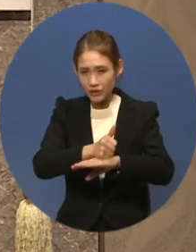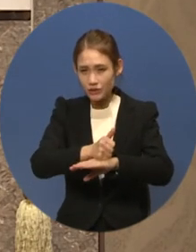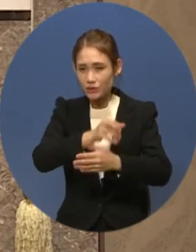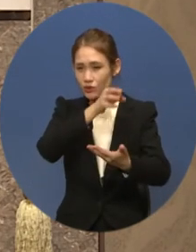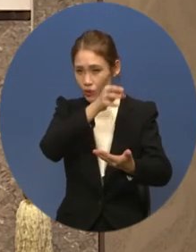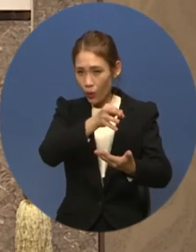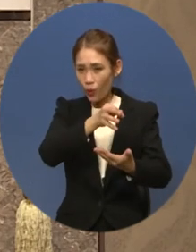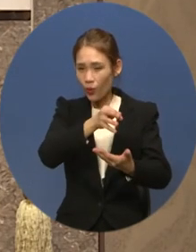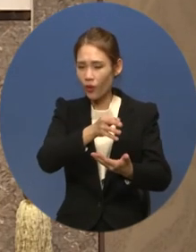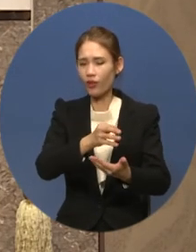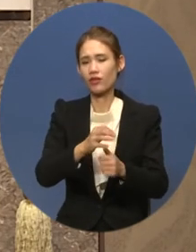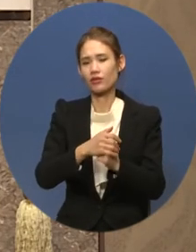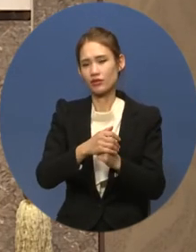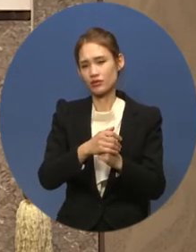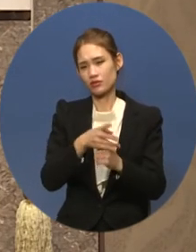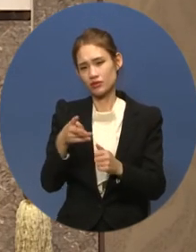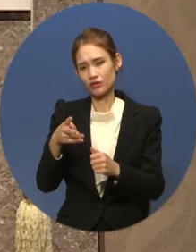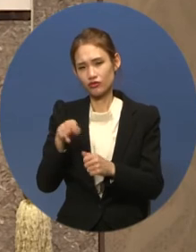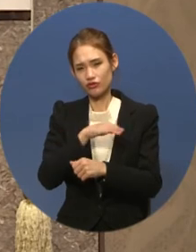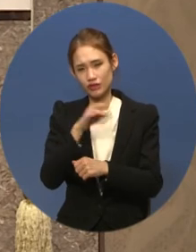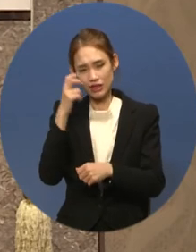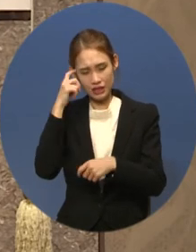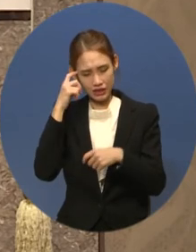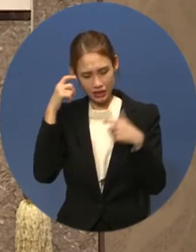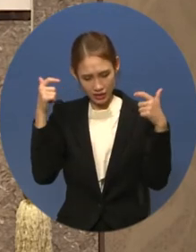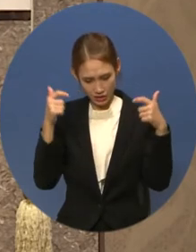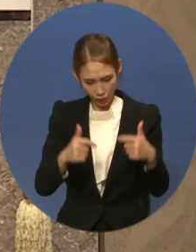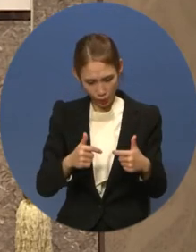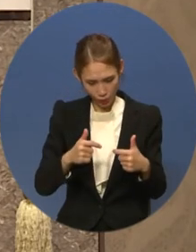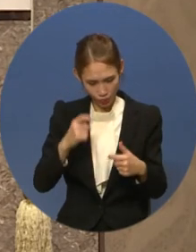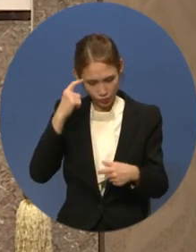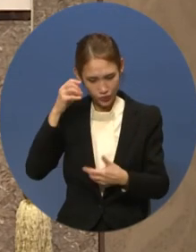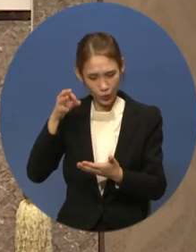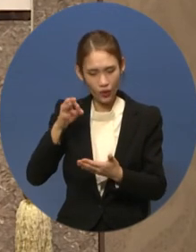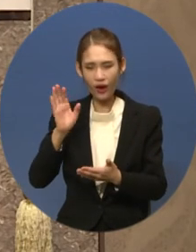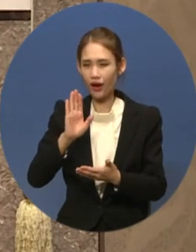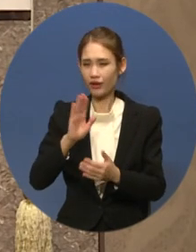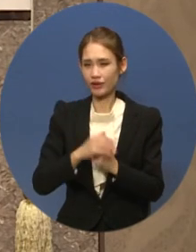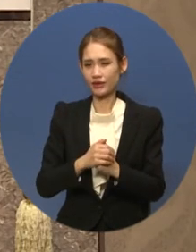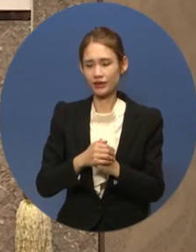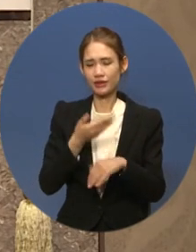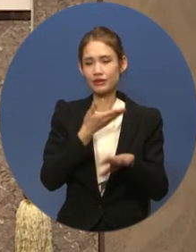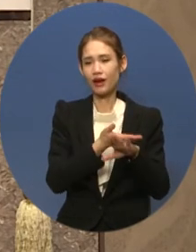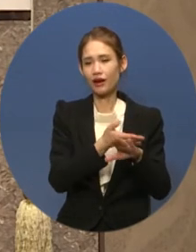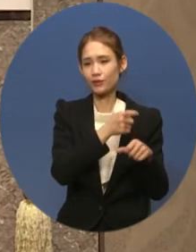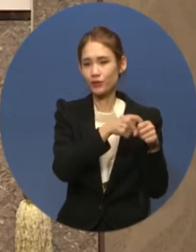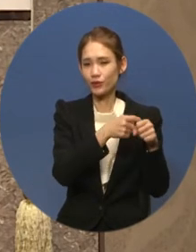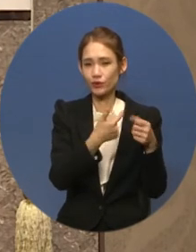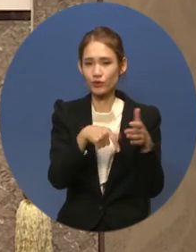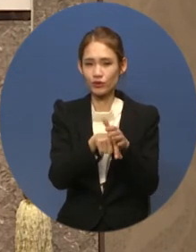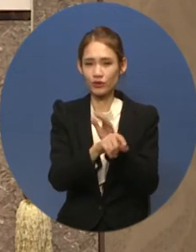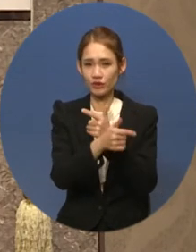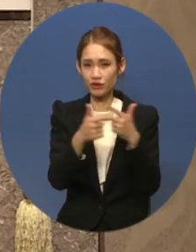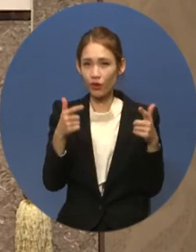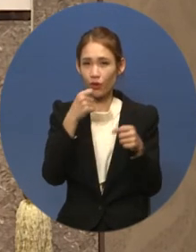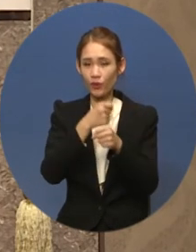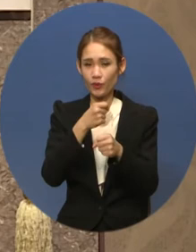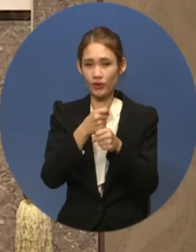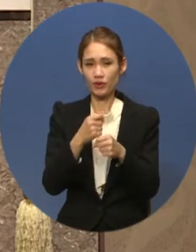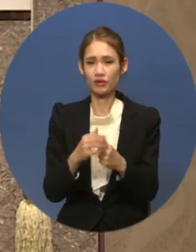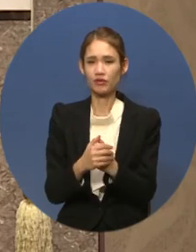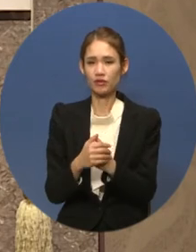생각하는 것은 기억을 우리가 너무 좁게 생각하는 거구요 사실은 다른 목적을 위해서 많은 사람들이 기업을 만들고